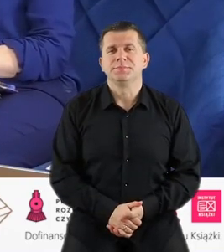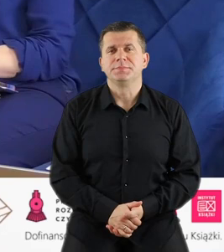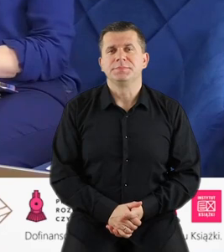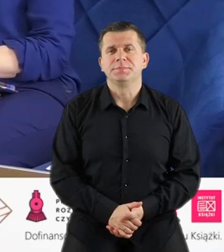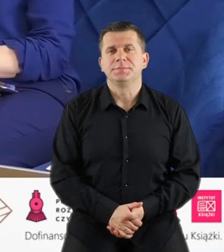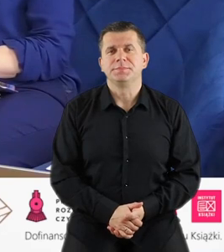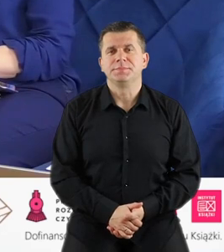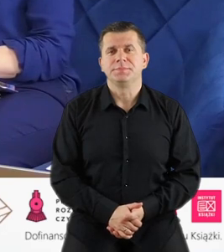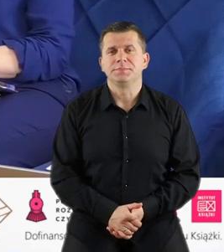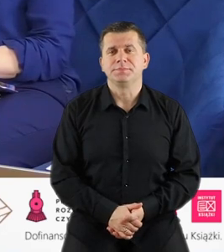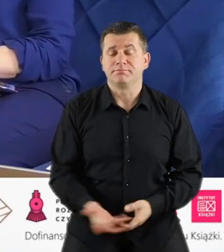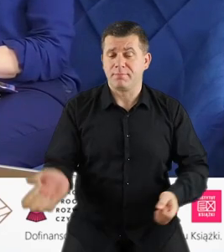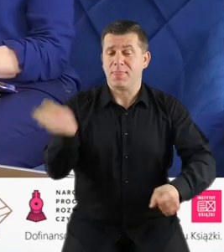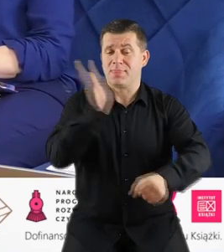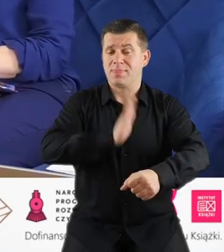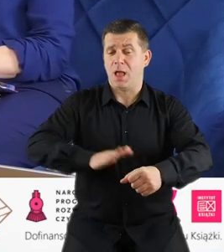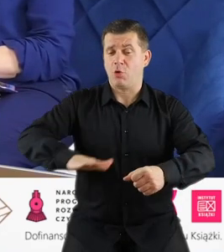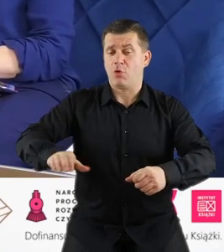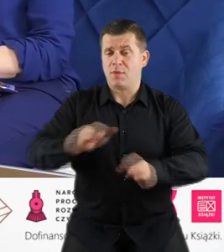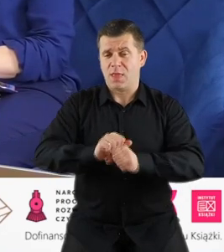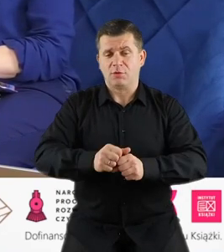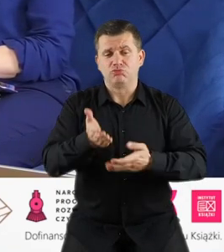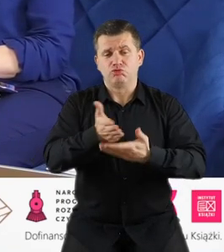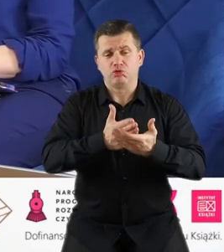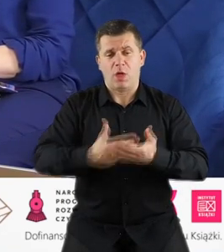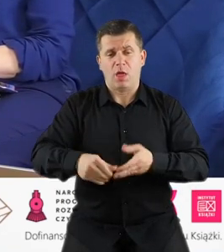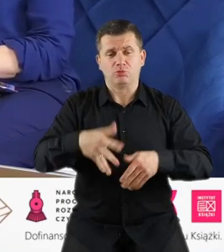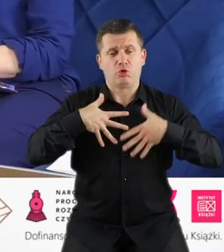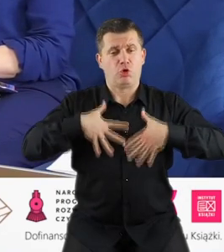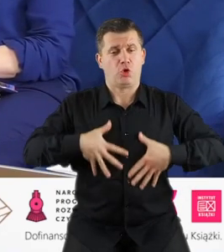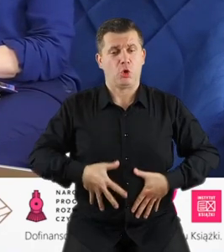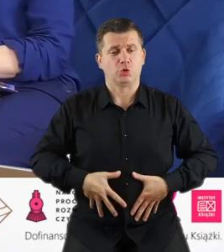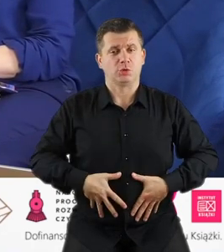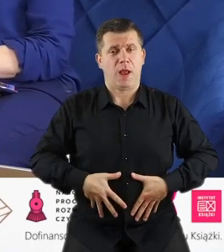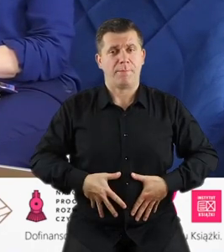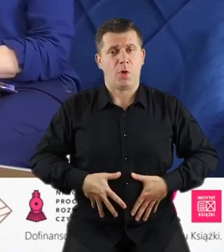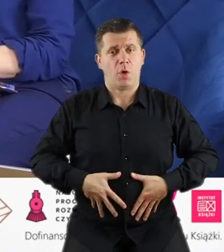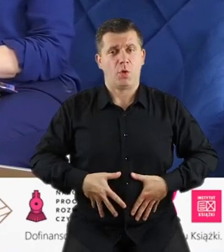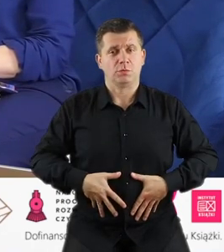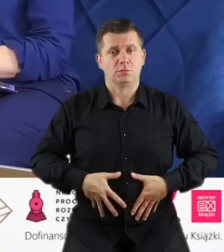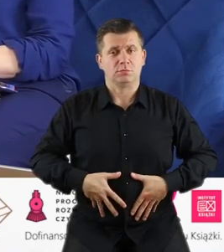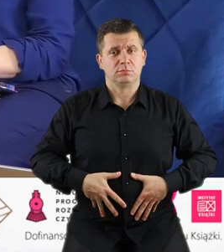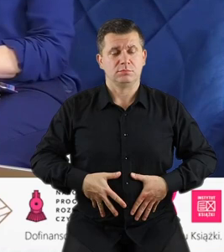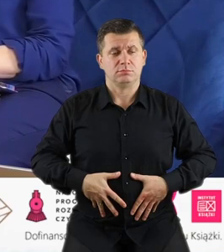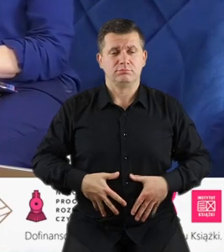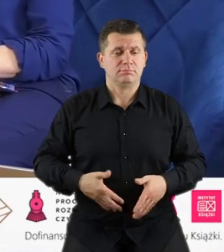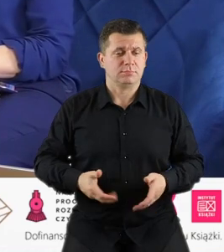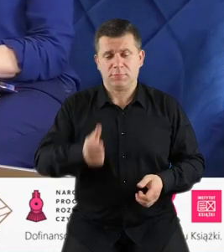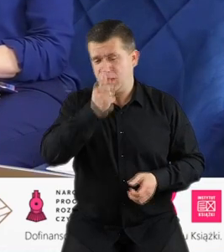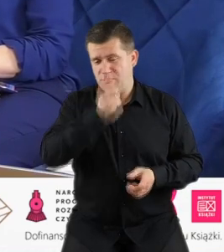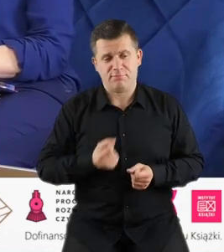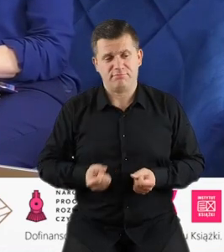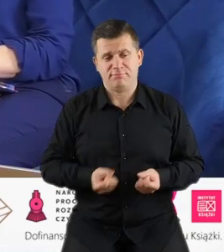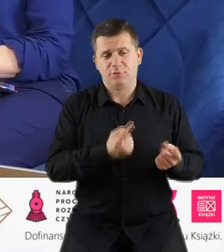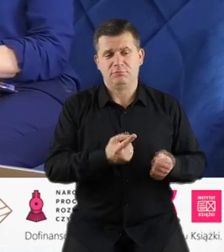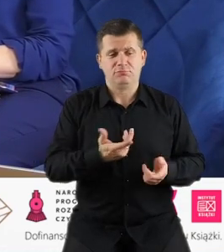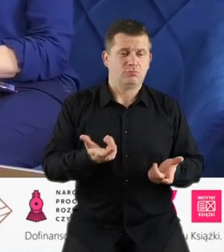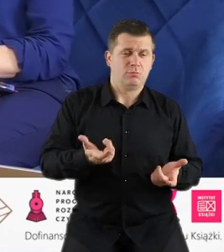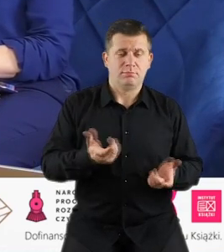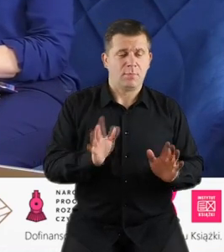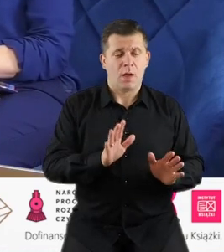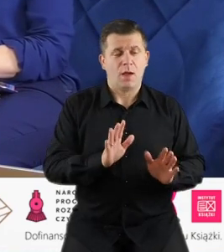bo rzeczywiście narodowość jest częścią tożsamości i trudno sobie ją amputować.